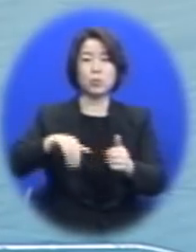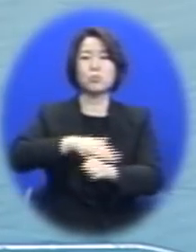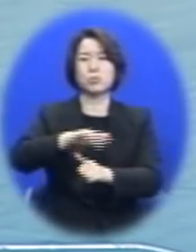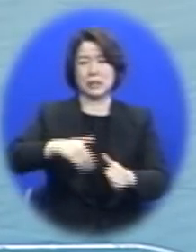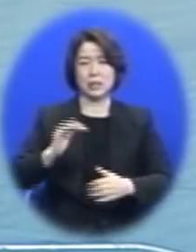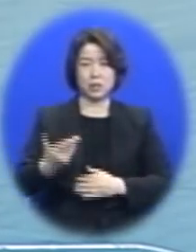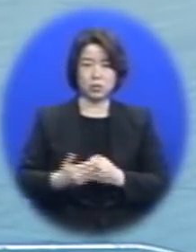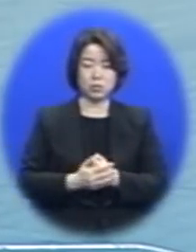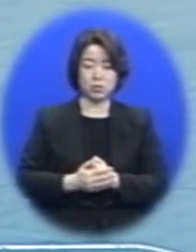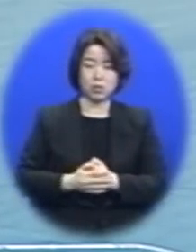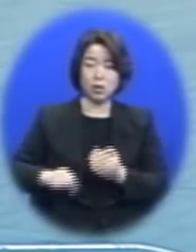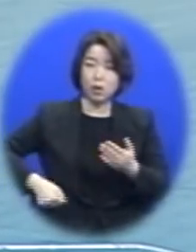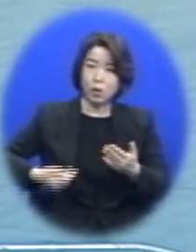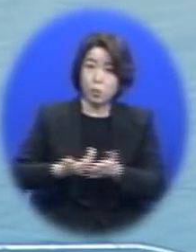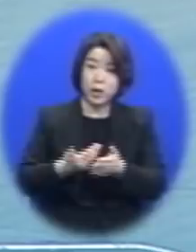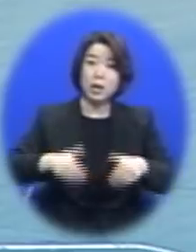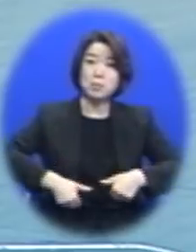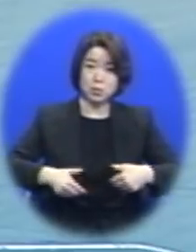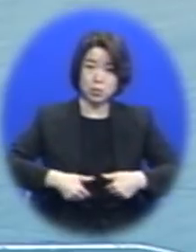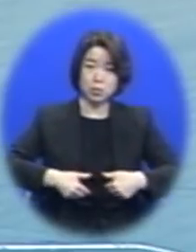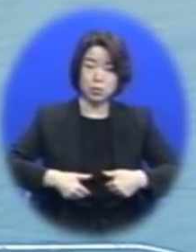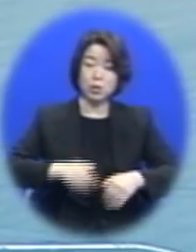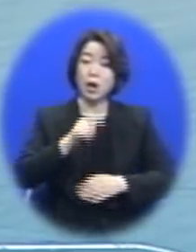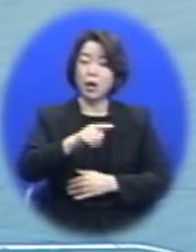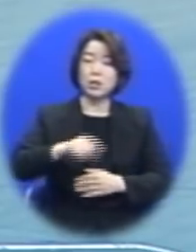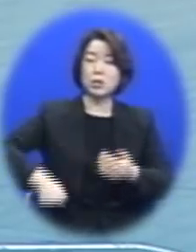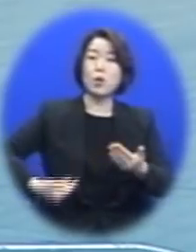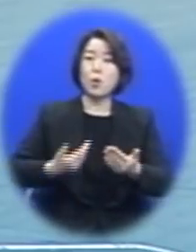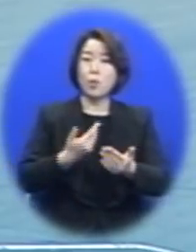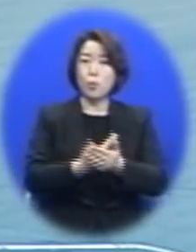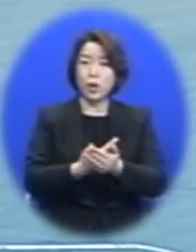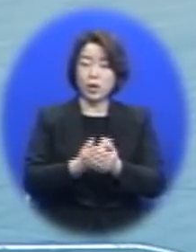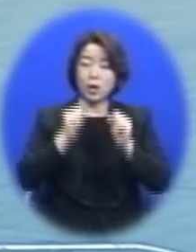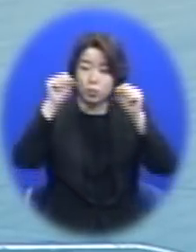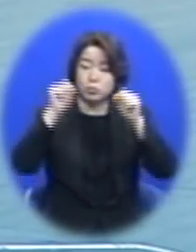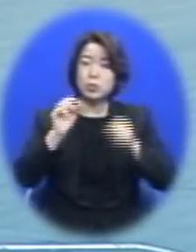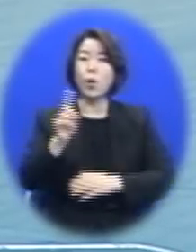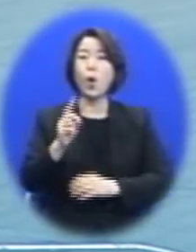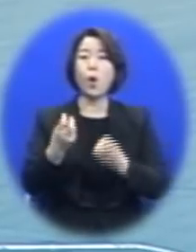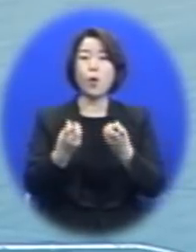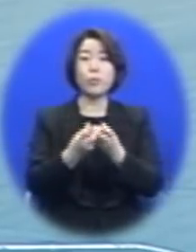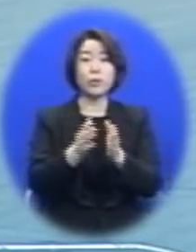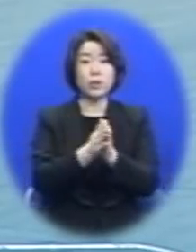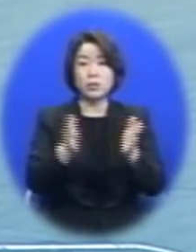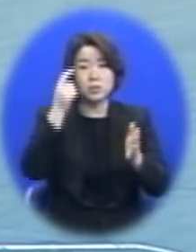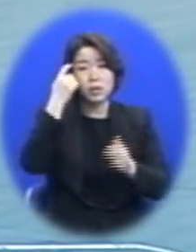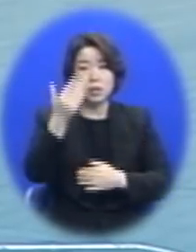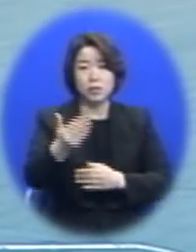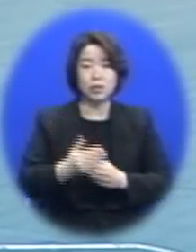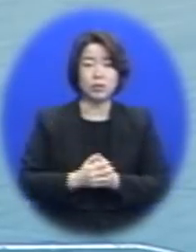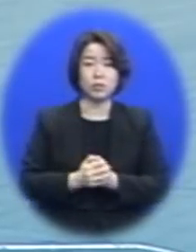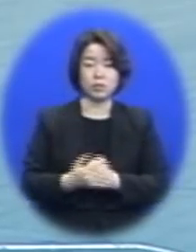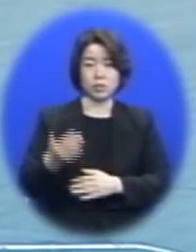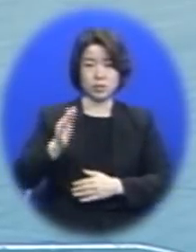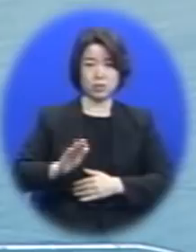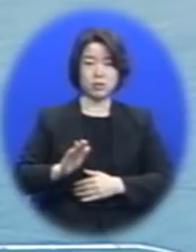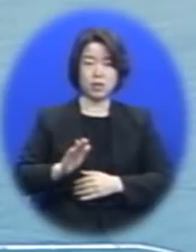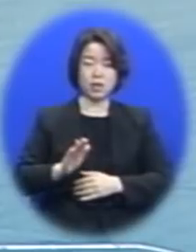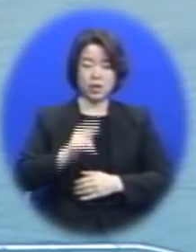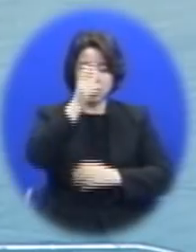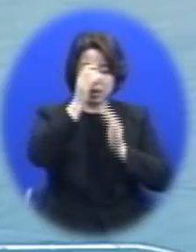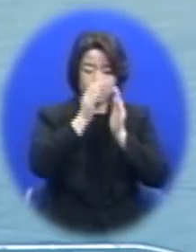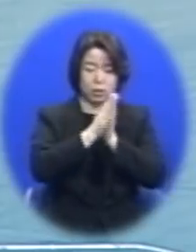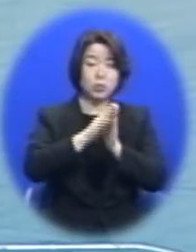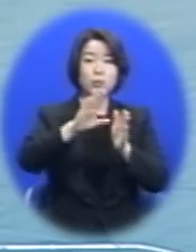회개는 해야 되겠는데 이 회계 운동을 어떻게 시작하죠 그런데 기도하면서 하나님이